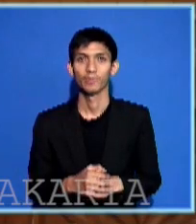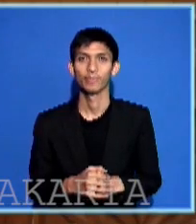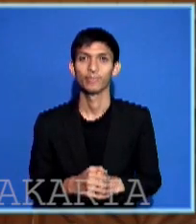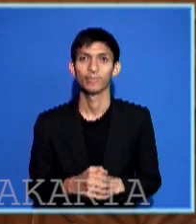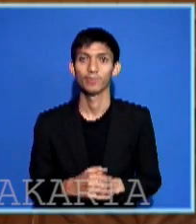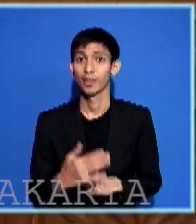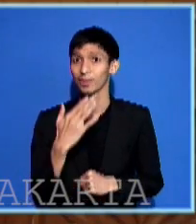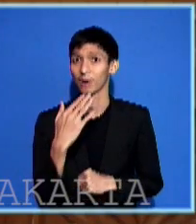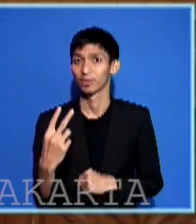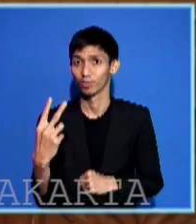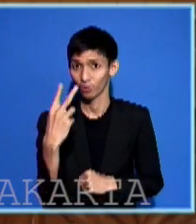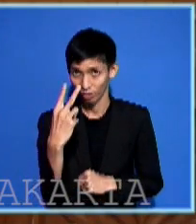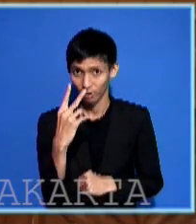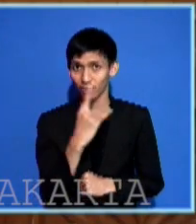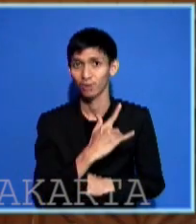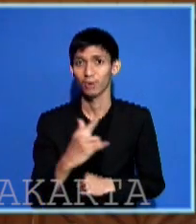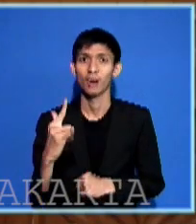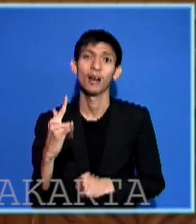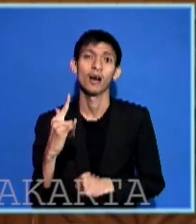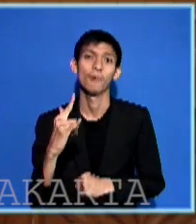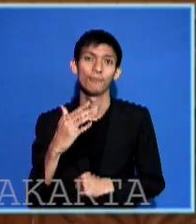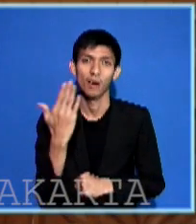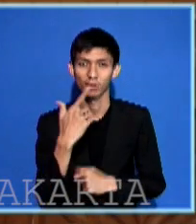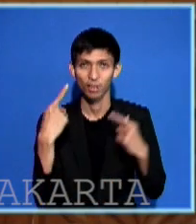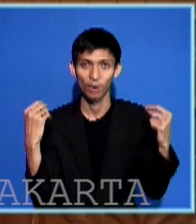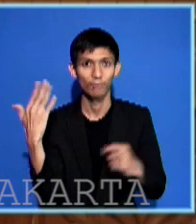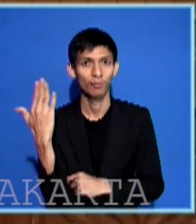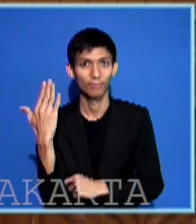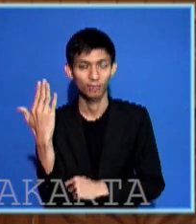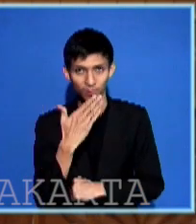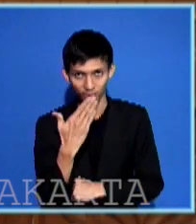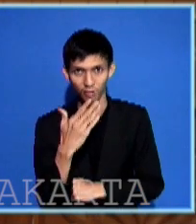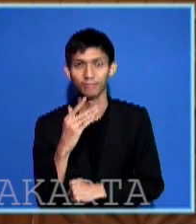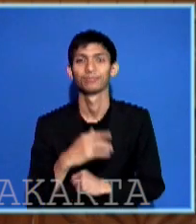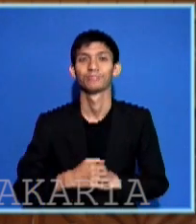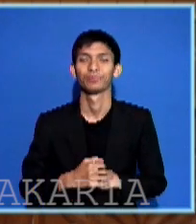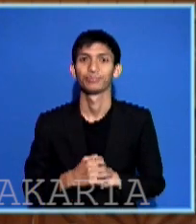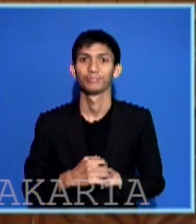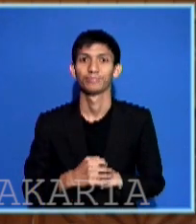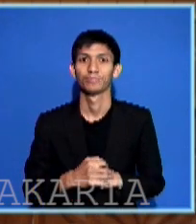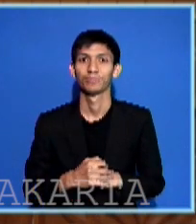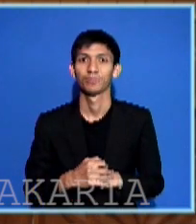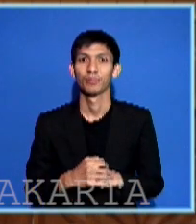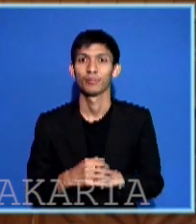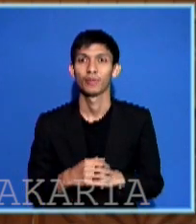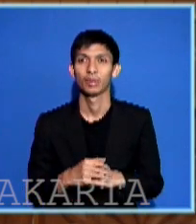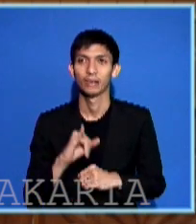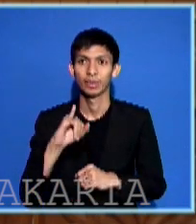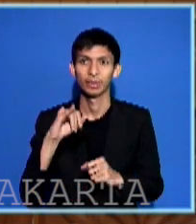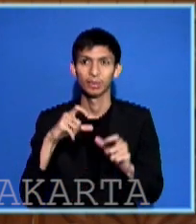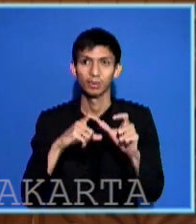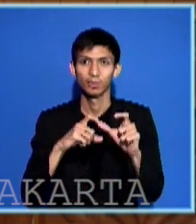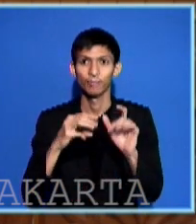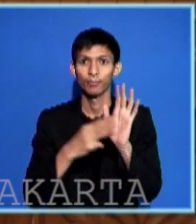Matur nuwun panjenengan tasih mirsani pawartos Basa Jawi Yogyakarta. Para pamirsa Sanggar Seni Budaya Jawa Ismaya Silo